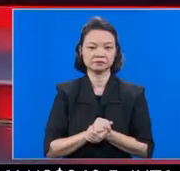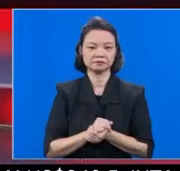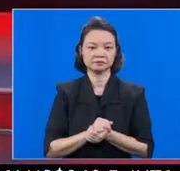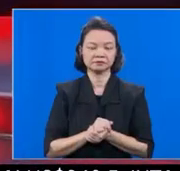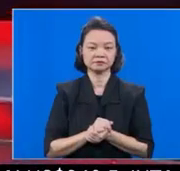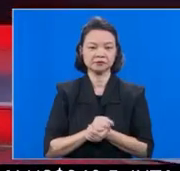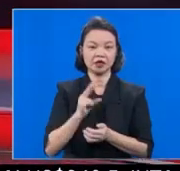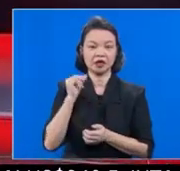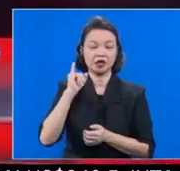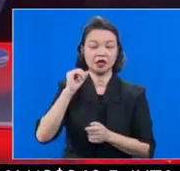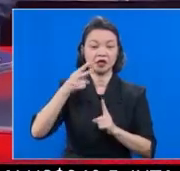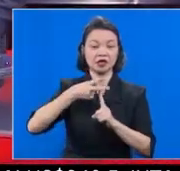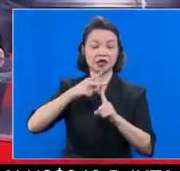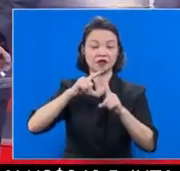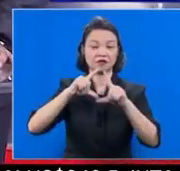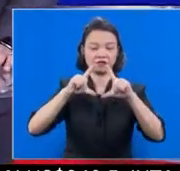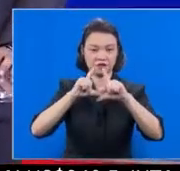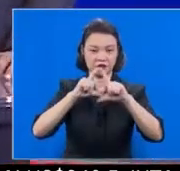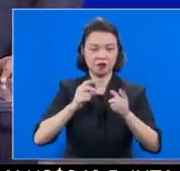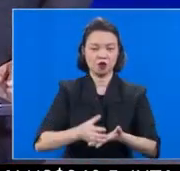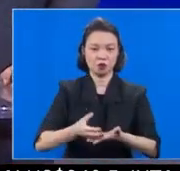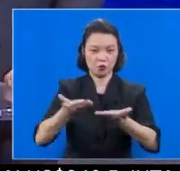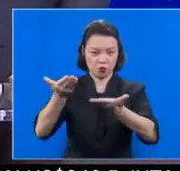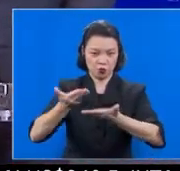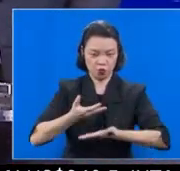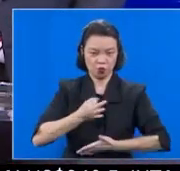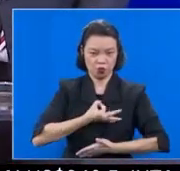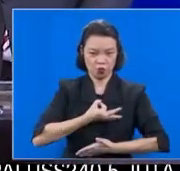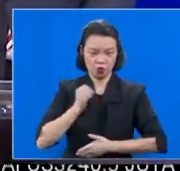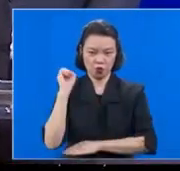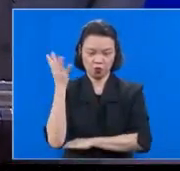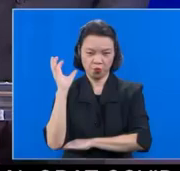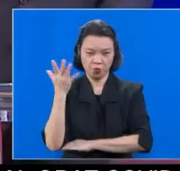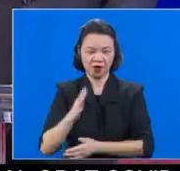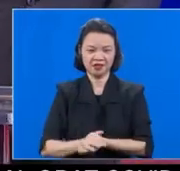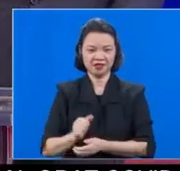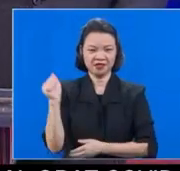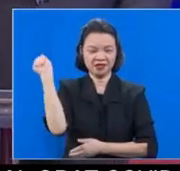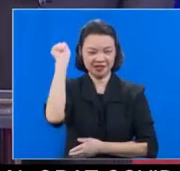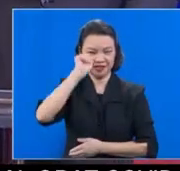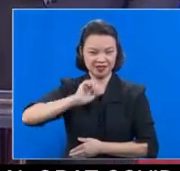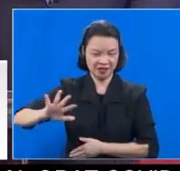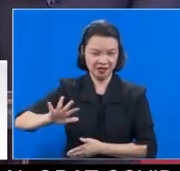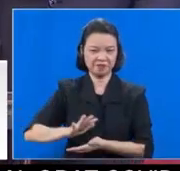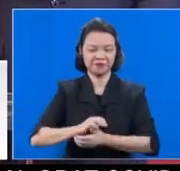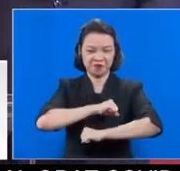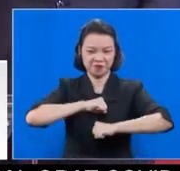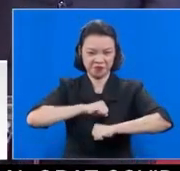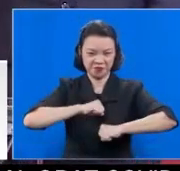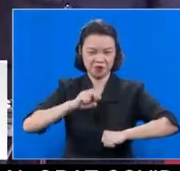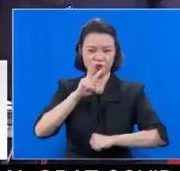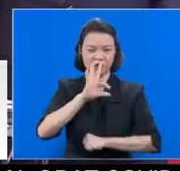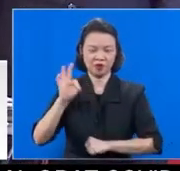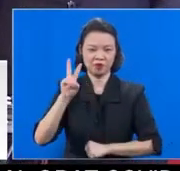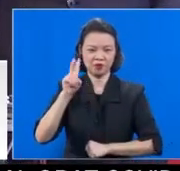Rifda Irvana Lutfi kembali menyumbangkan medali emas untuk kontingen Indonesia di SEA Games 2021 melalui cabang olahraga senam